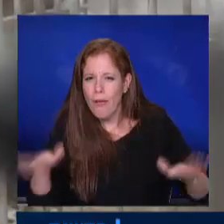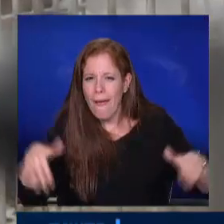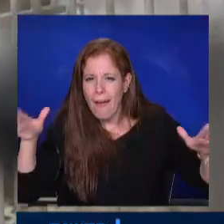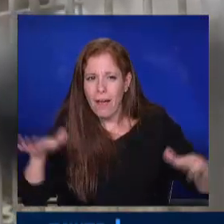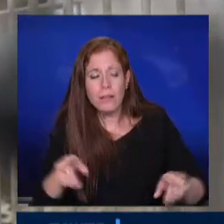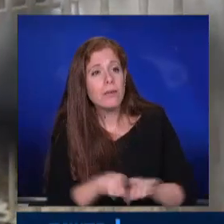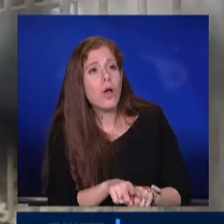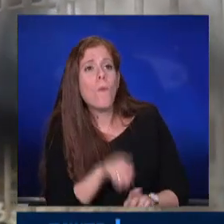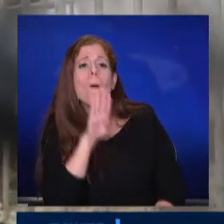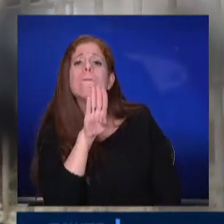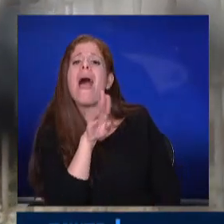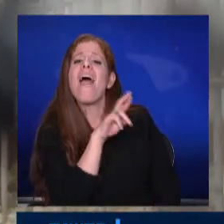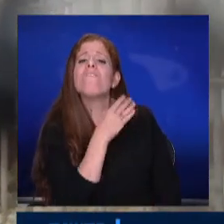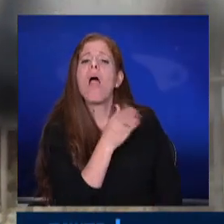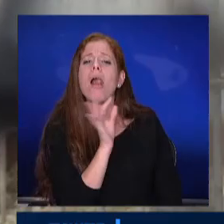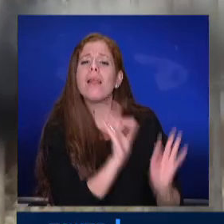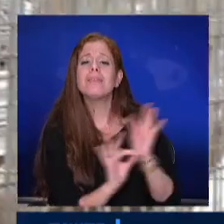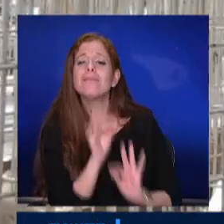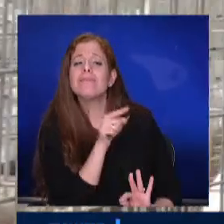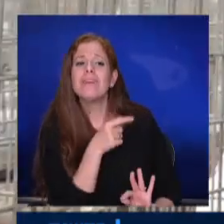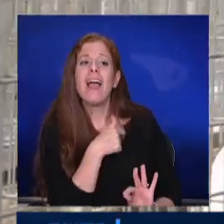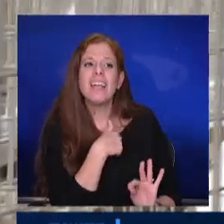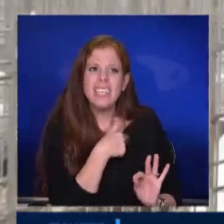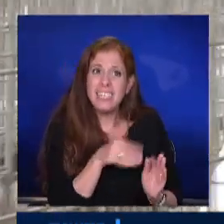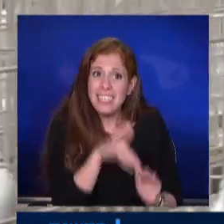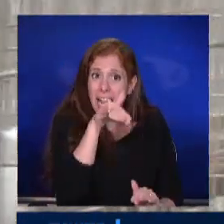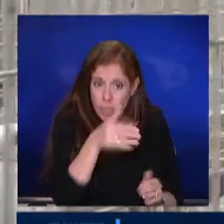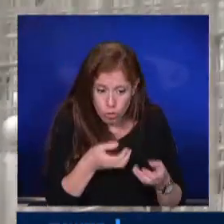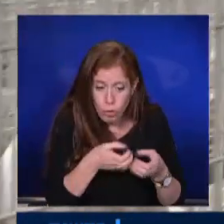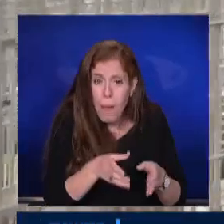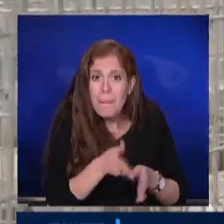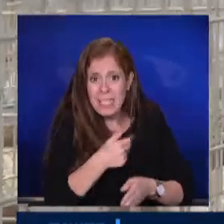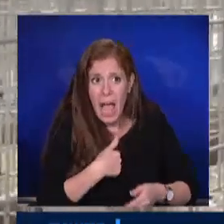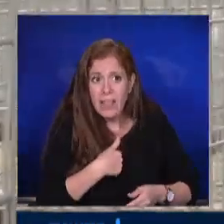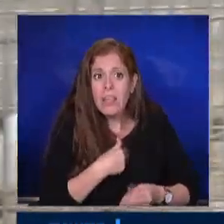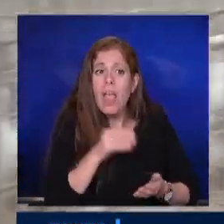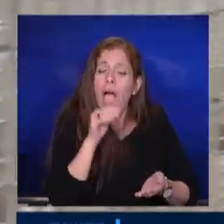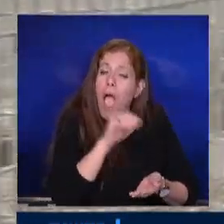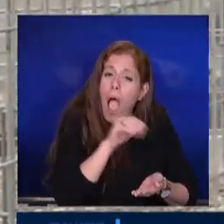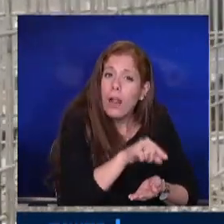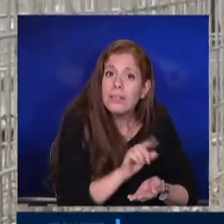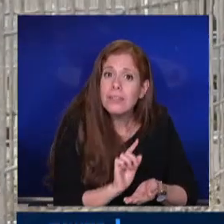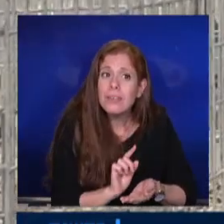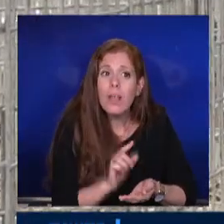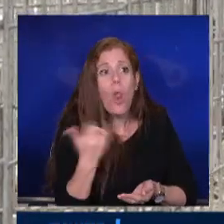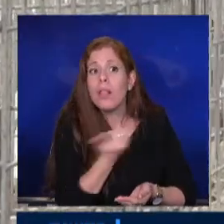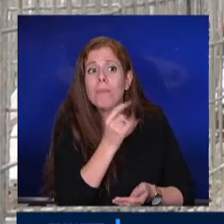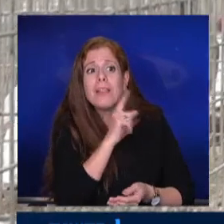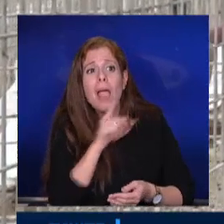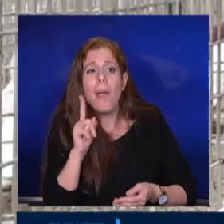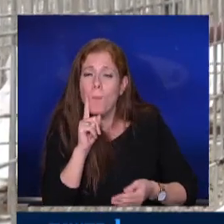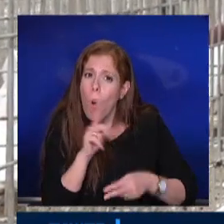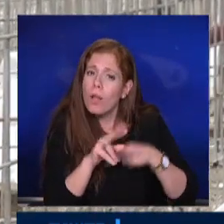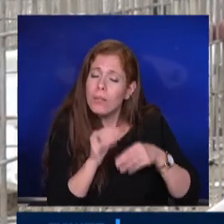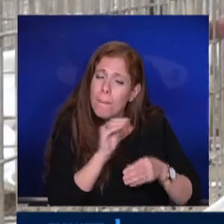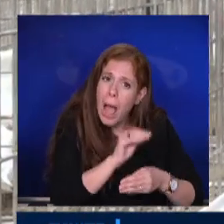רפאלי. זה אני גידלתי אותו שיצא מהביצה עד שהגיע לפה. אני אכלתי אותו. לא תמיד האימהות אומנות מאכילות,